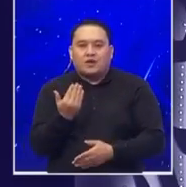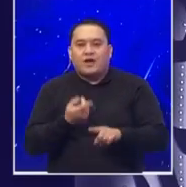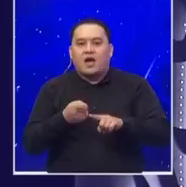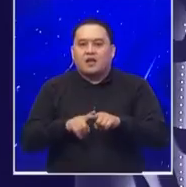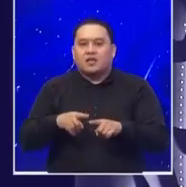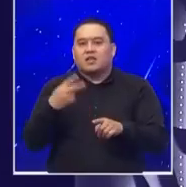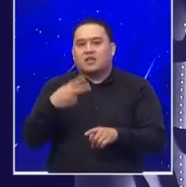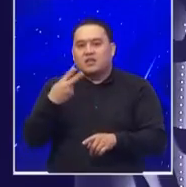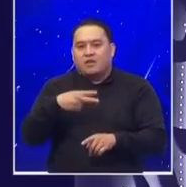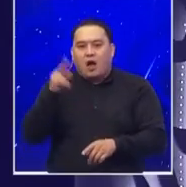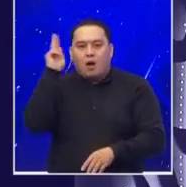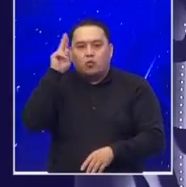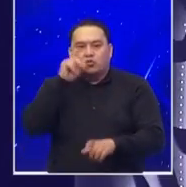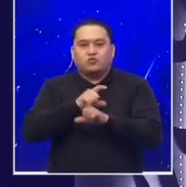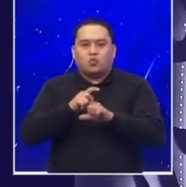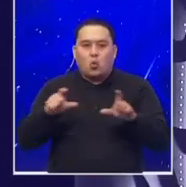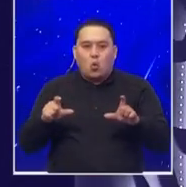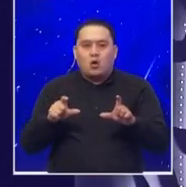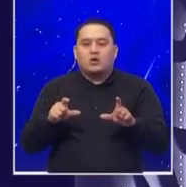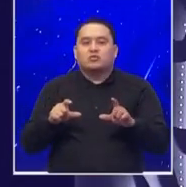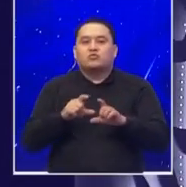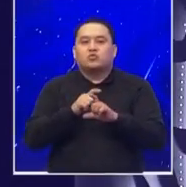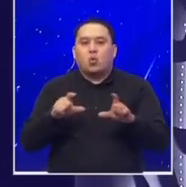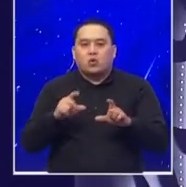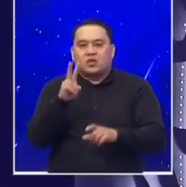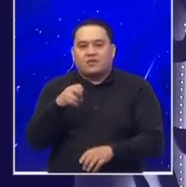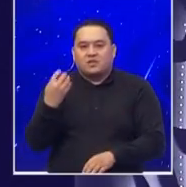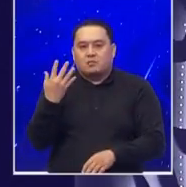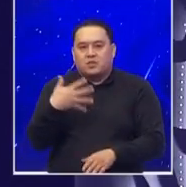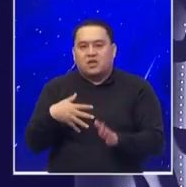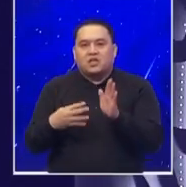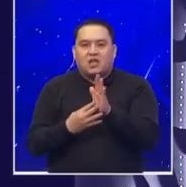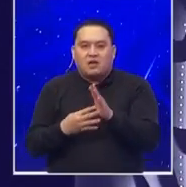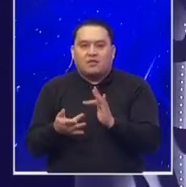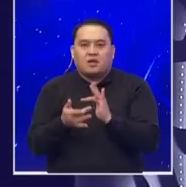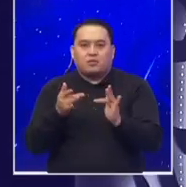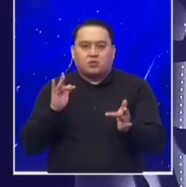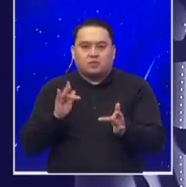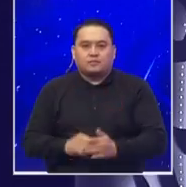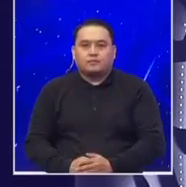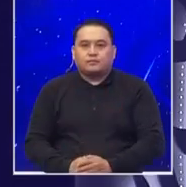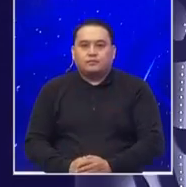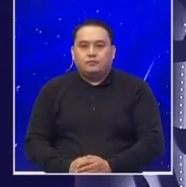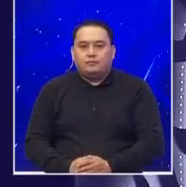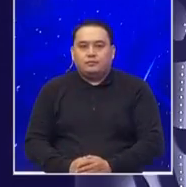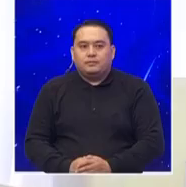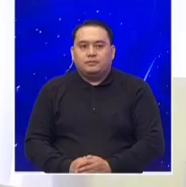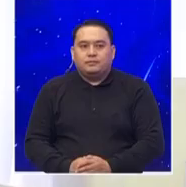случаев. Из них 20 обучались в очном режиме и 259 дистанционно.